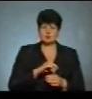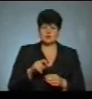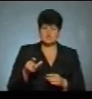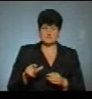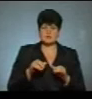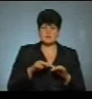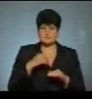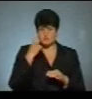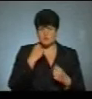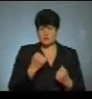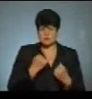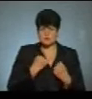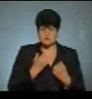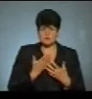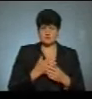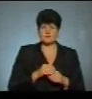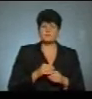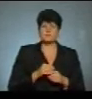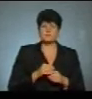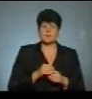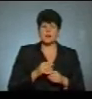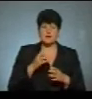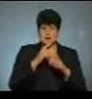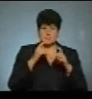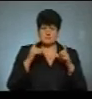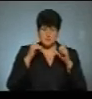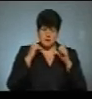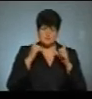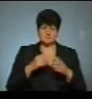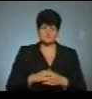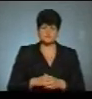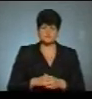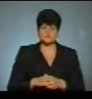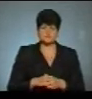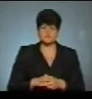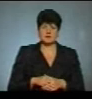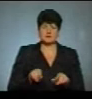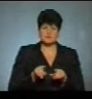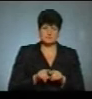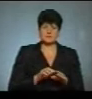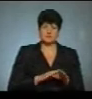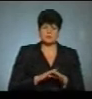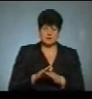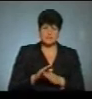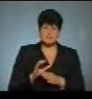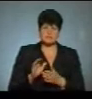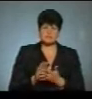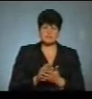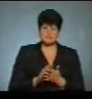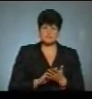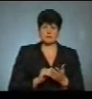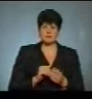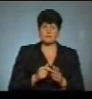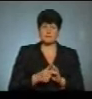засобами індивідуального захисту, зокрема респіраторами або захисними масками, а також дотриманням вимог санітарної